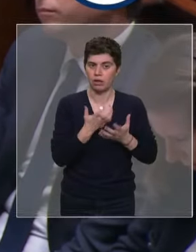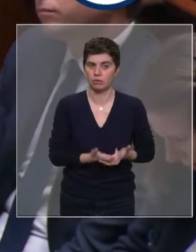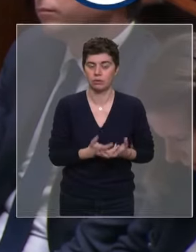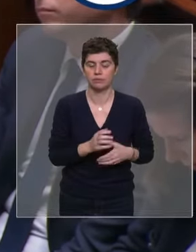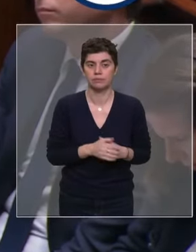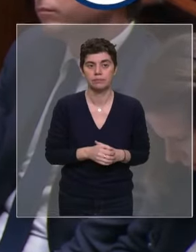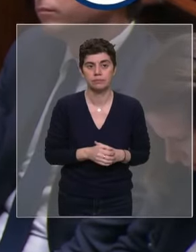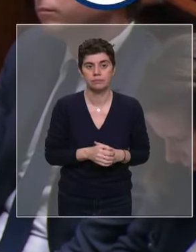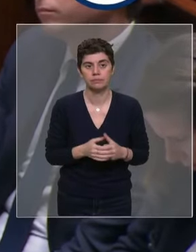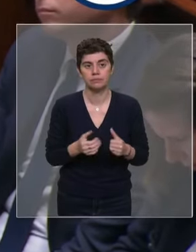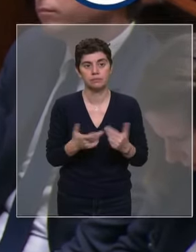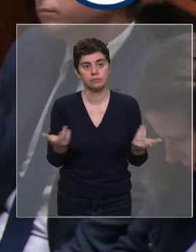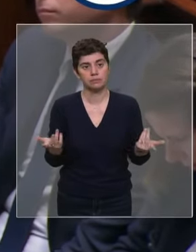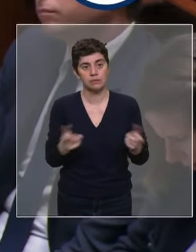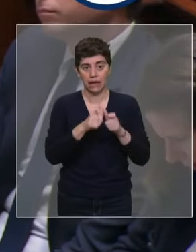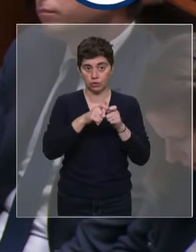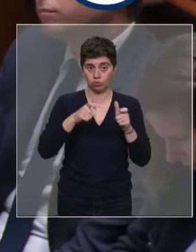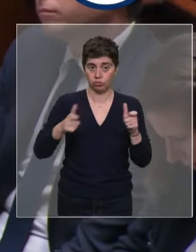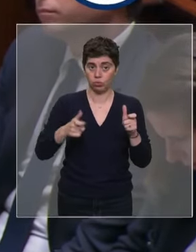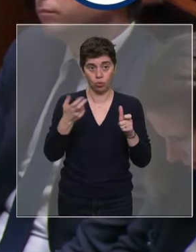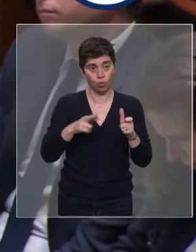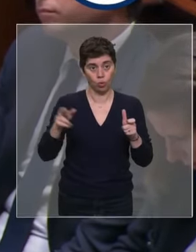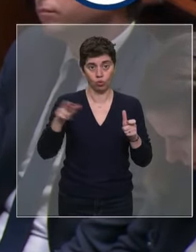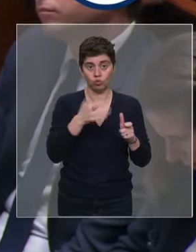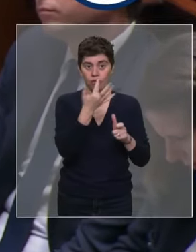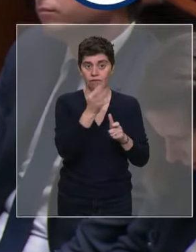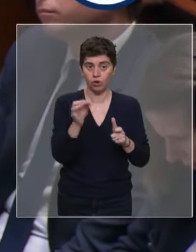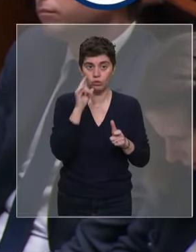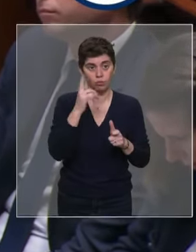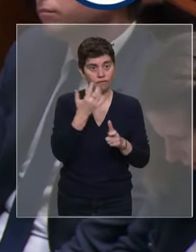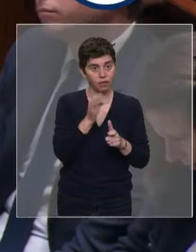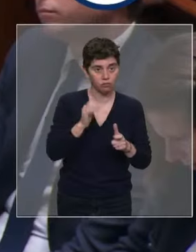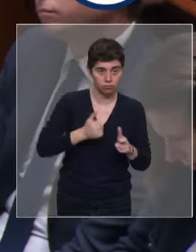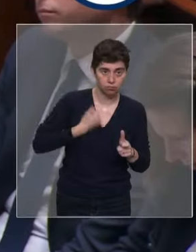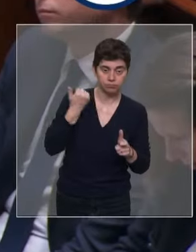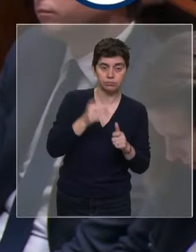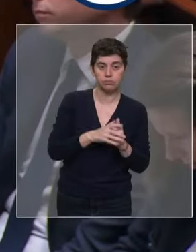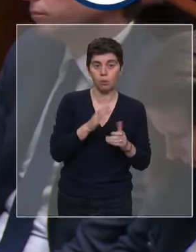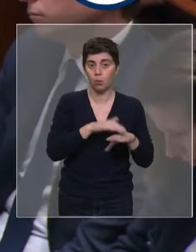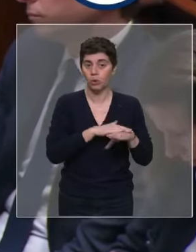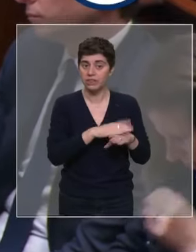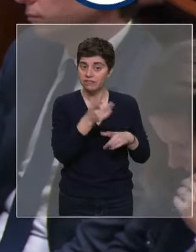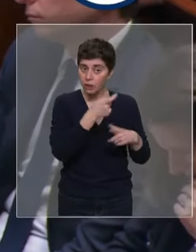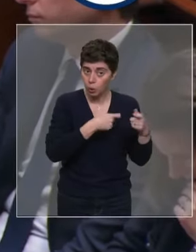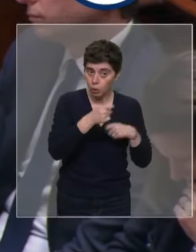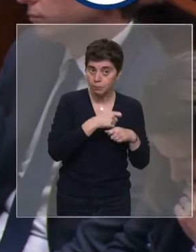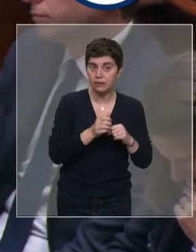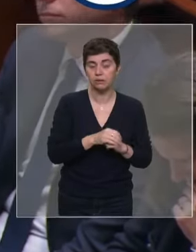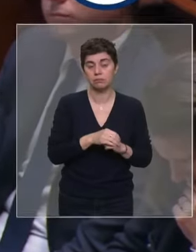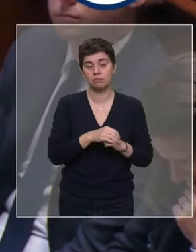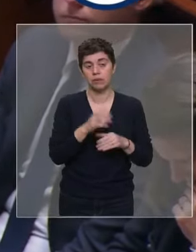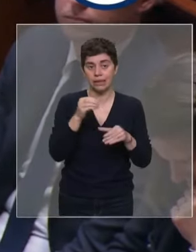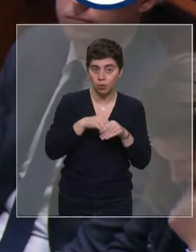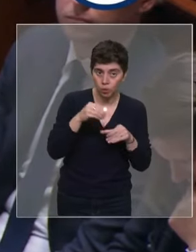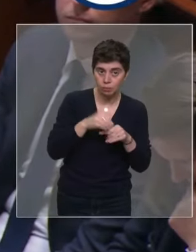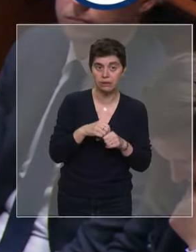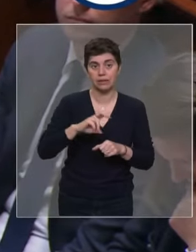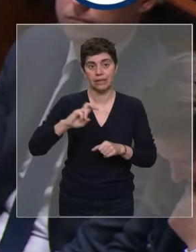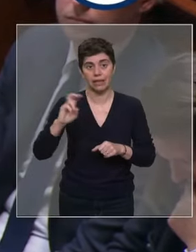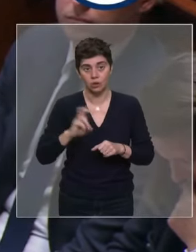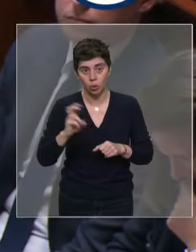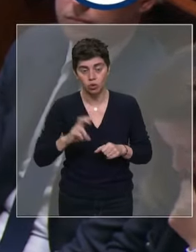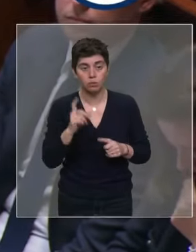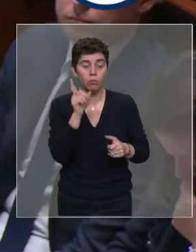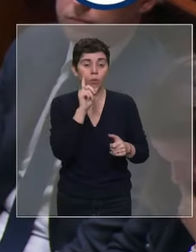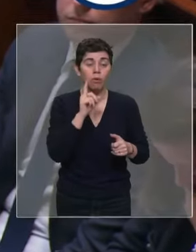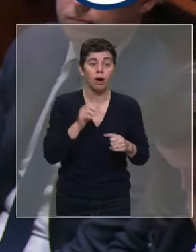de la réindustrialisation pour des raisons de souveraineté, qu'on le fasse pour des raisons économiques, qu'on le fasse y compris pour des raisons écologiques, pour éviter de faire venir du bout du